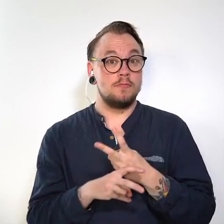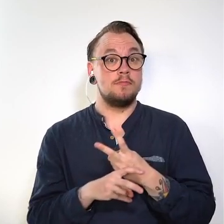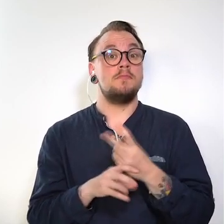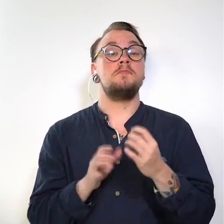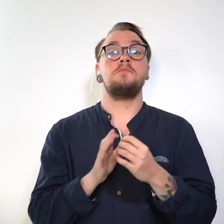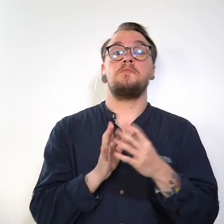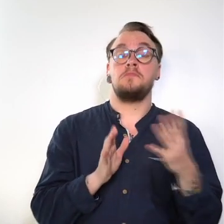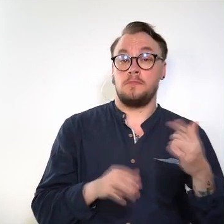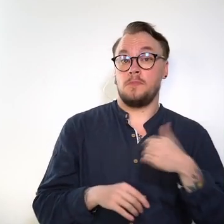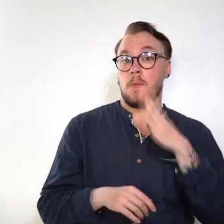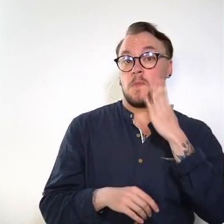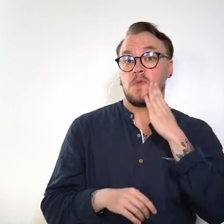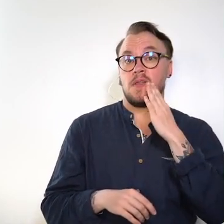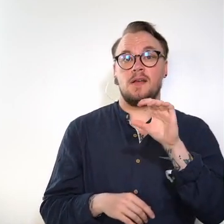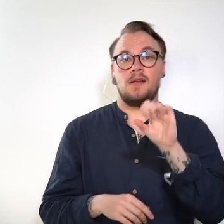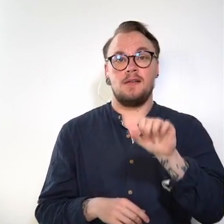Diegon kokoukseen